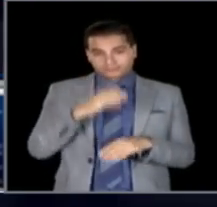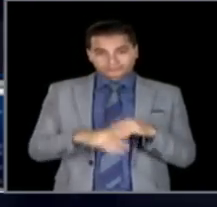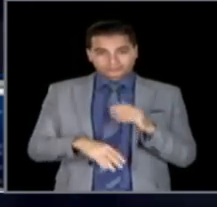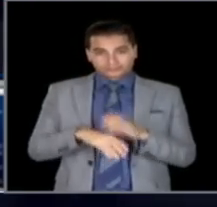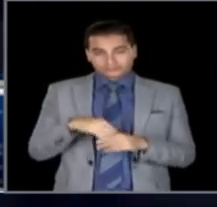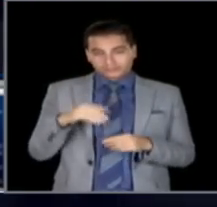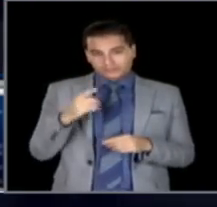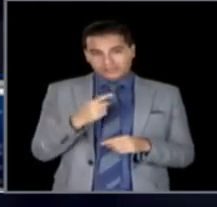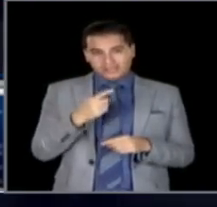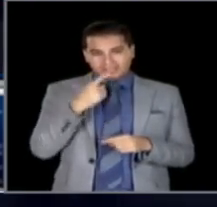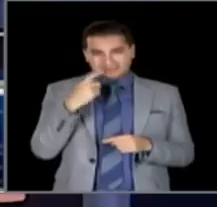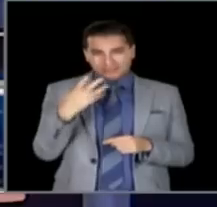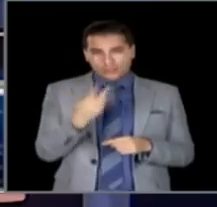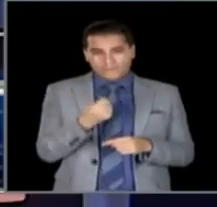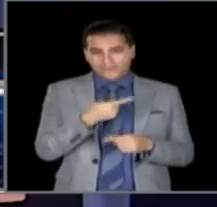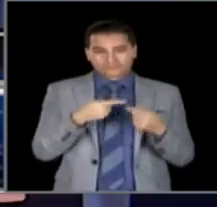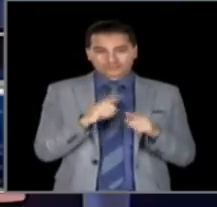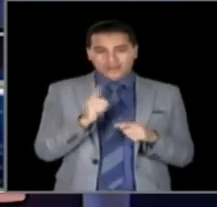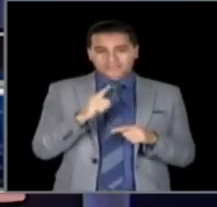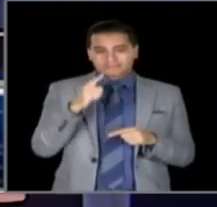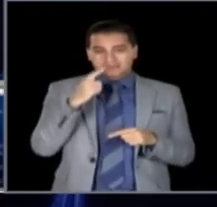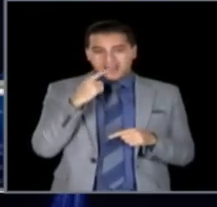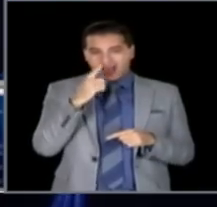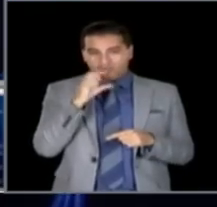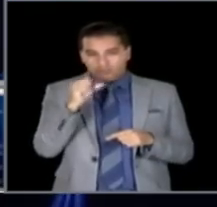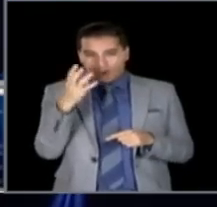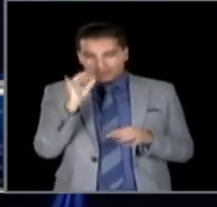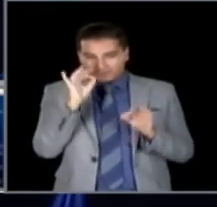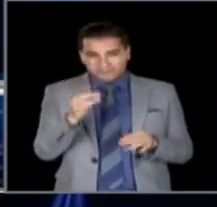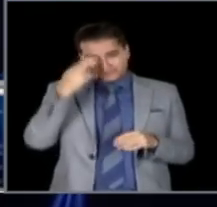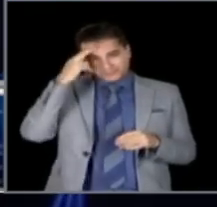النحاس جه في 42. أيوة. بعد حادثة 4 فبراير.